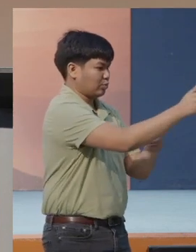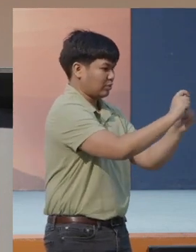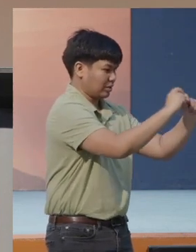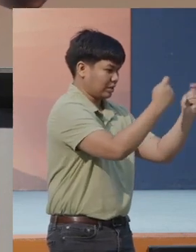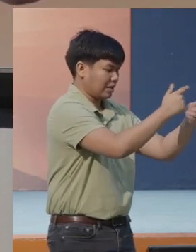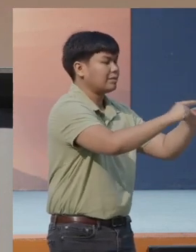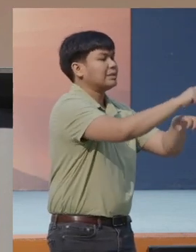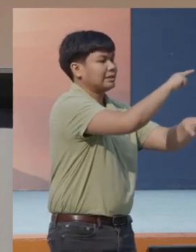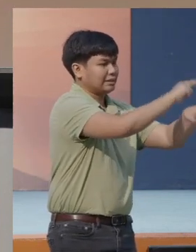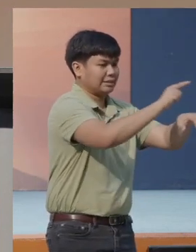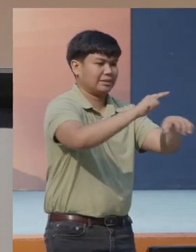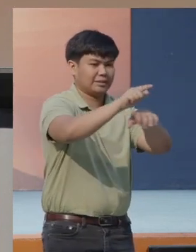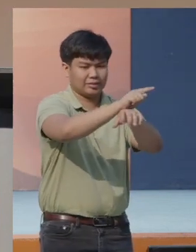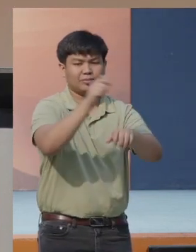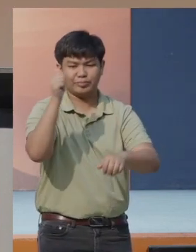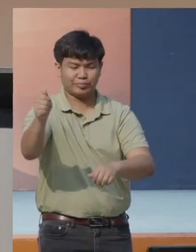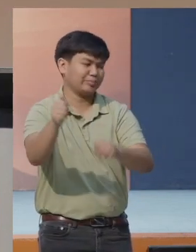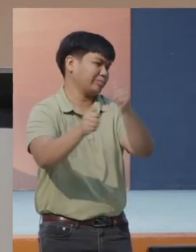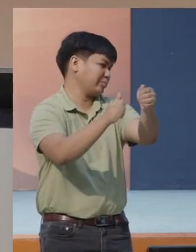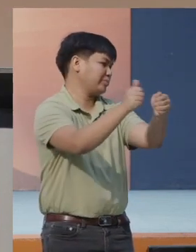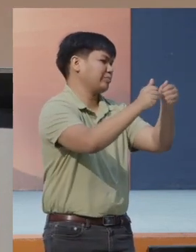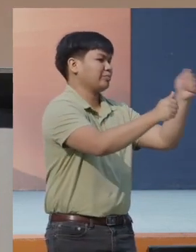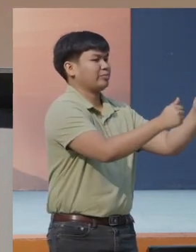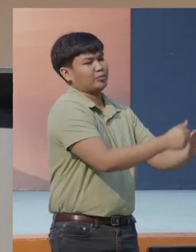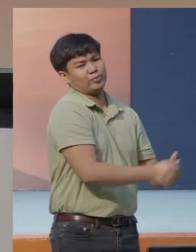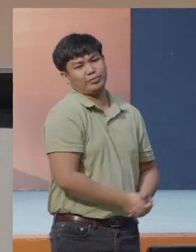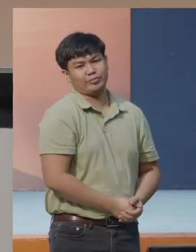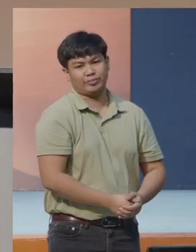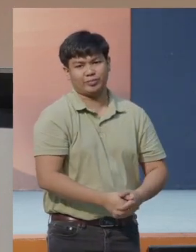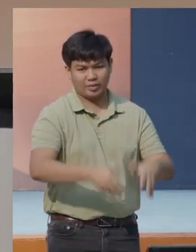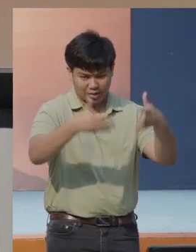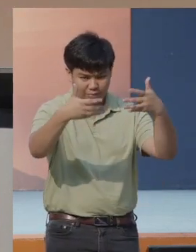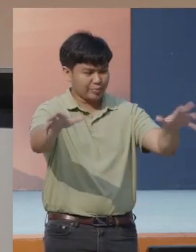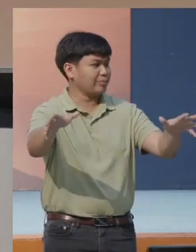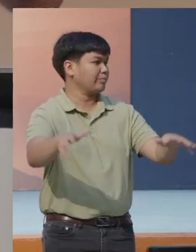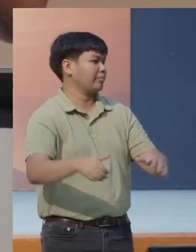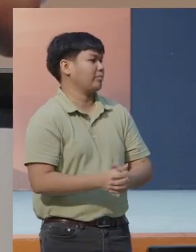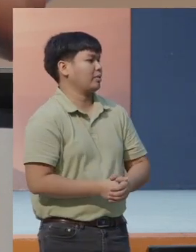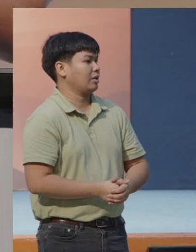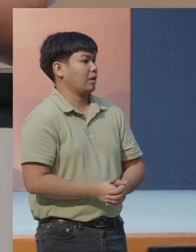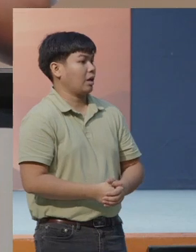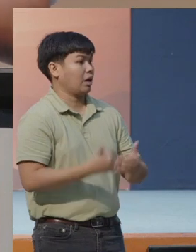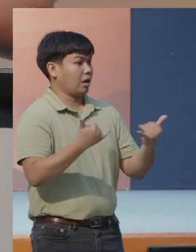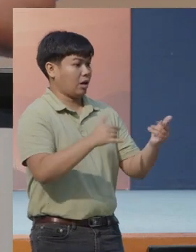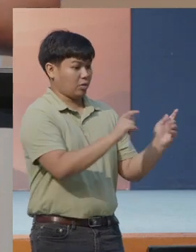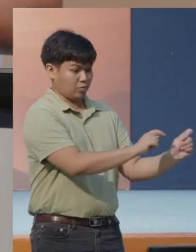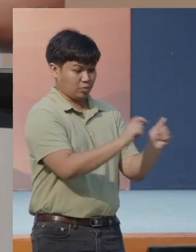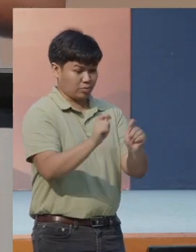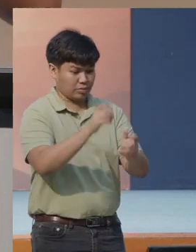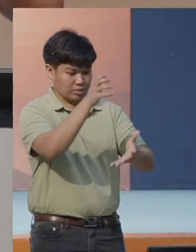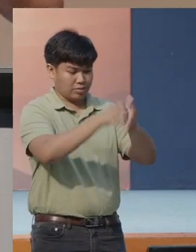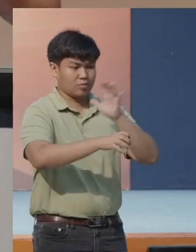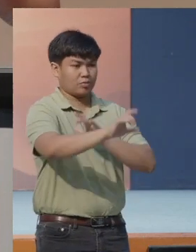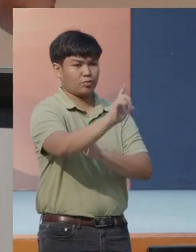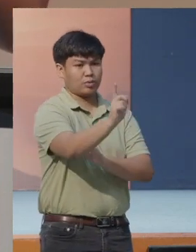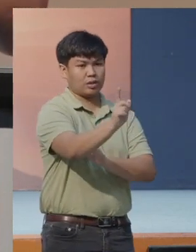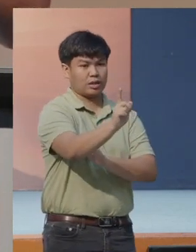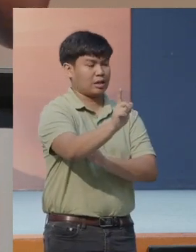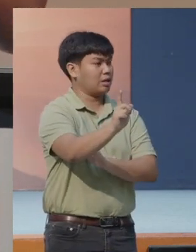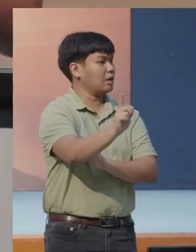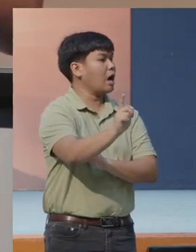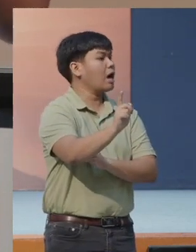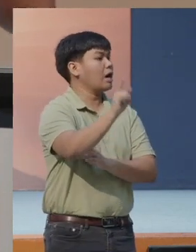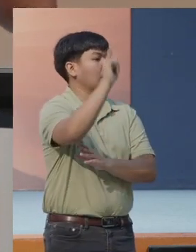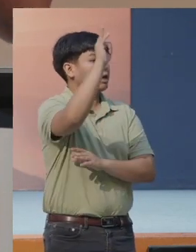Isakar, Asher, Naphtali, Dan, at pati kay Joshua. Ngayon, pagdating sa chapter 20, may